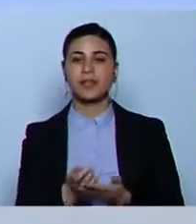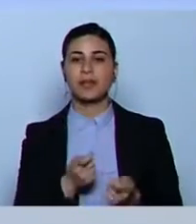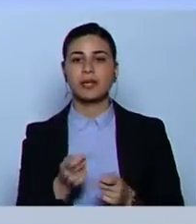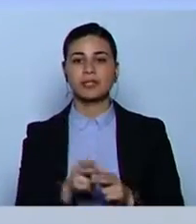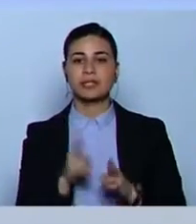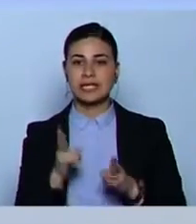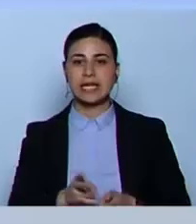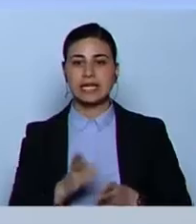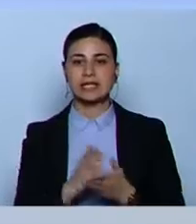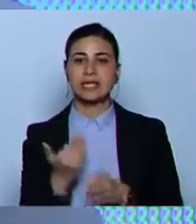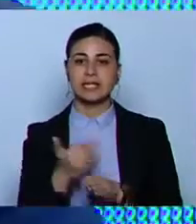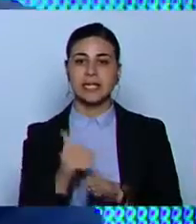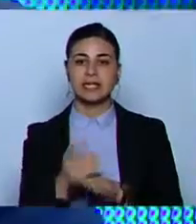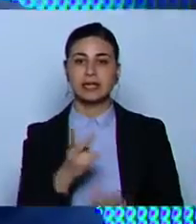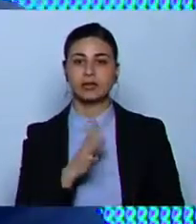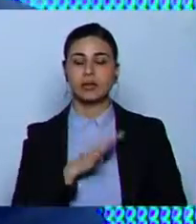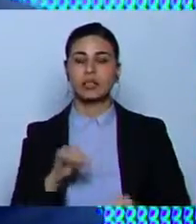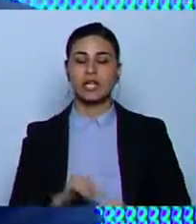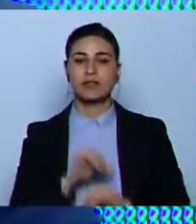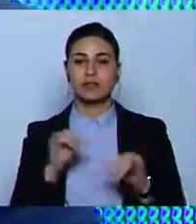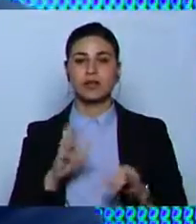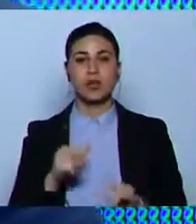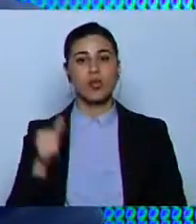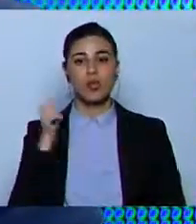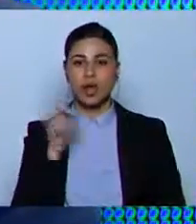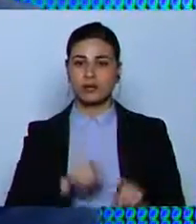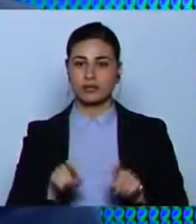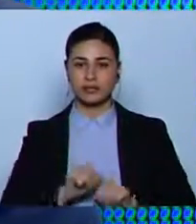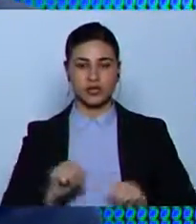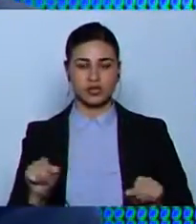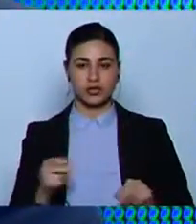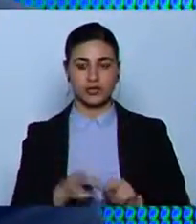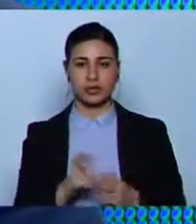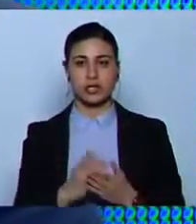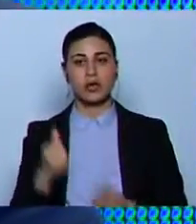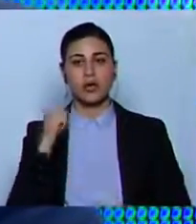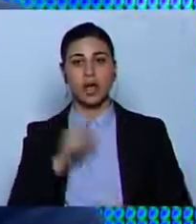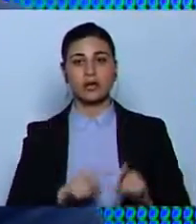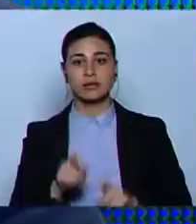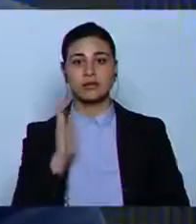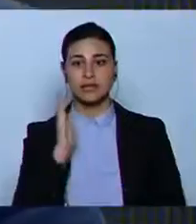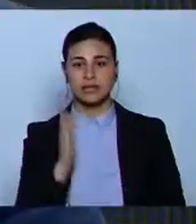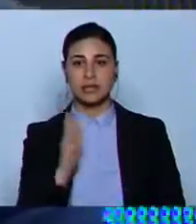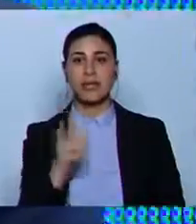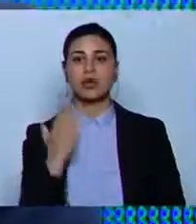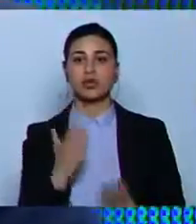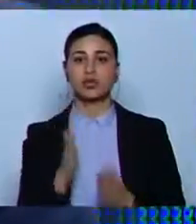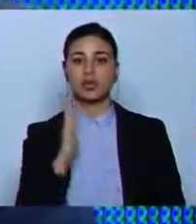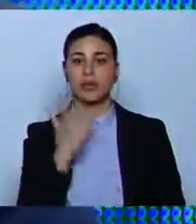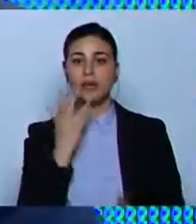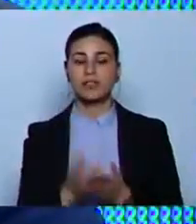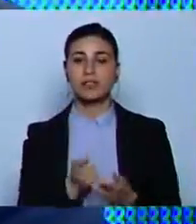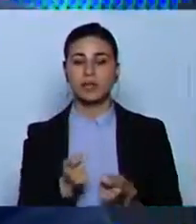ფაქიზი თემაა, რომ ნაბიჯ-ნაბიჯ უნდა მივდიოდეთ განვითარებისკენ და უკან არ უნდა ვიხევდეთ. ჩემი აზრით, ეს არის უკან გადადგმული ნაბიჯი, რომ ხდება